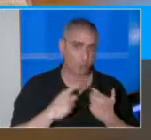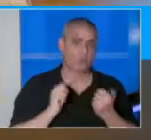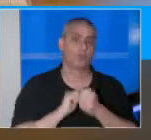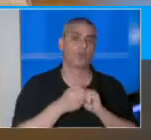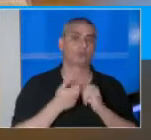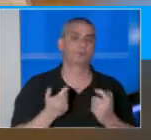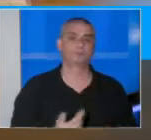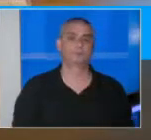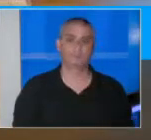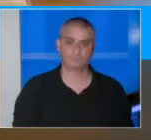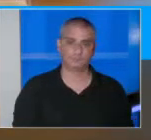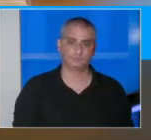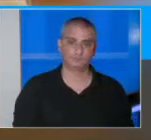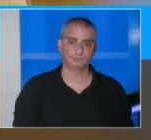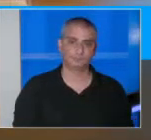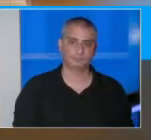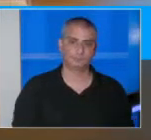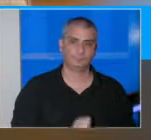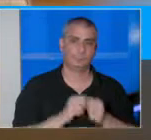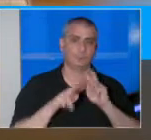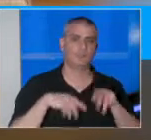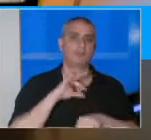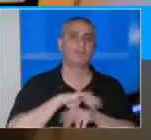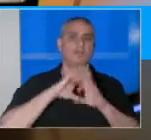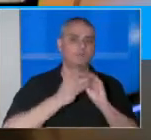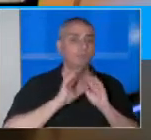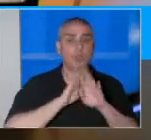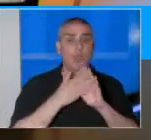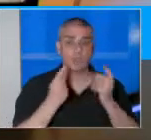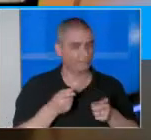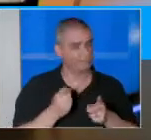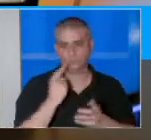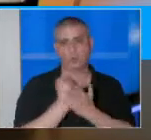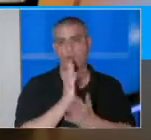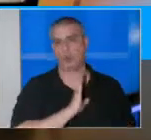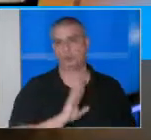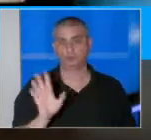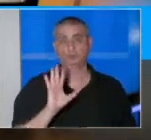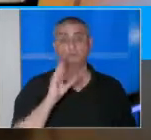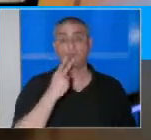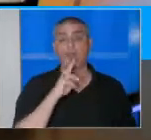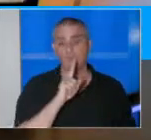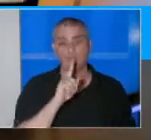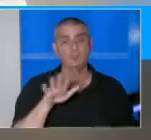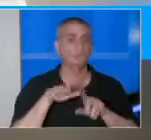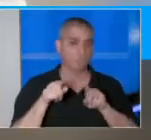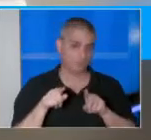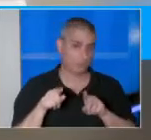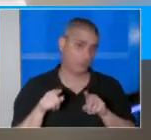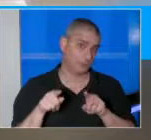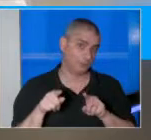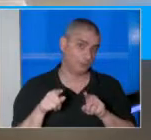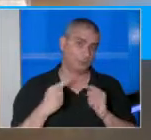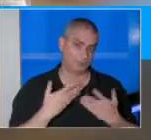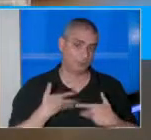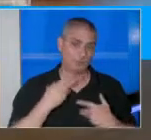מהחנויות, מהמסעדות, סליחה, או טיפולים של רפואה משלימה, כל הדברים האלה לא אושרו. עם ההבטחה של הממשלה, פתאום